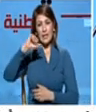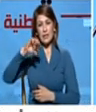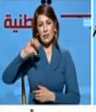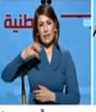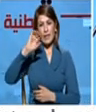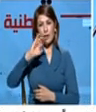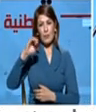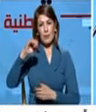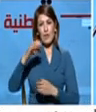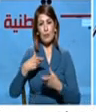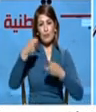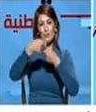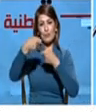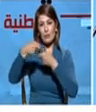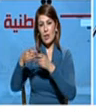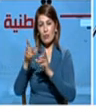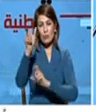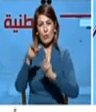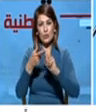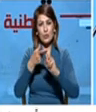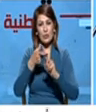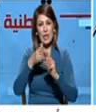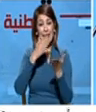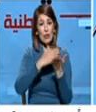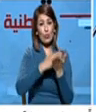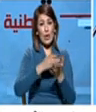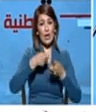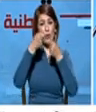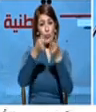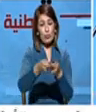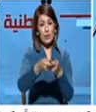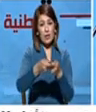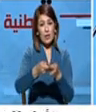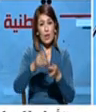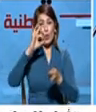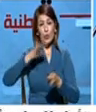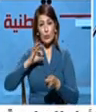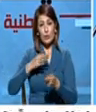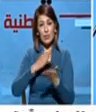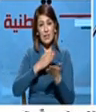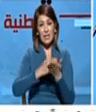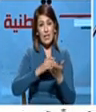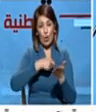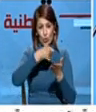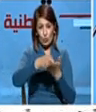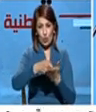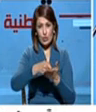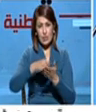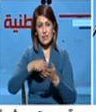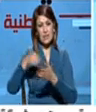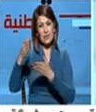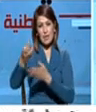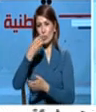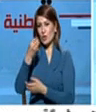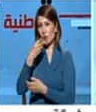حصلوا على القطاع الخاص يعطيهم الاردن سمعت البارح تم امضاء معها اتفاقيه اه خبر